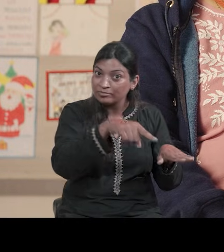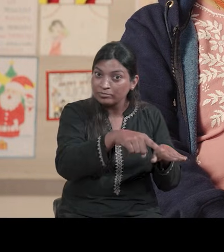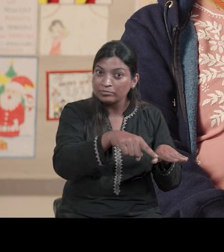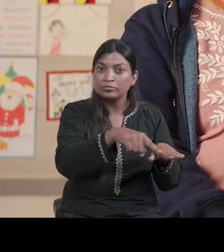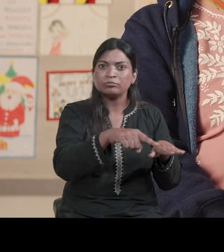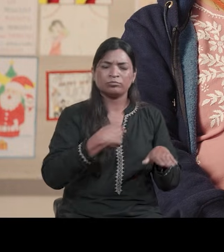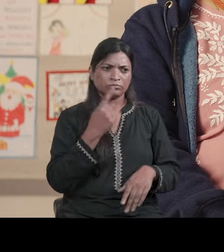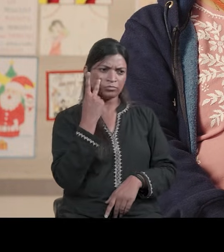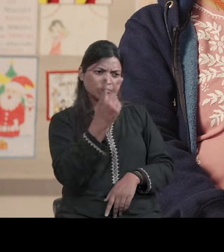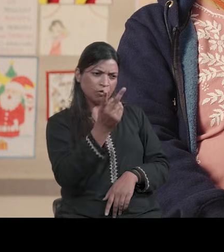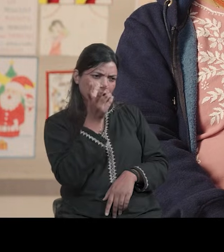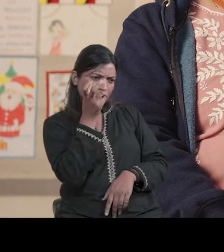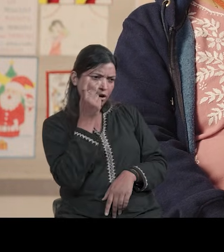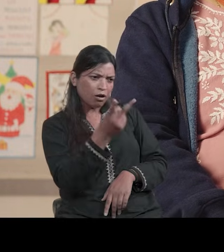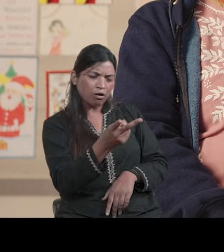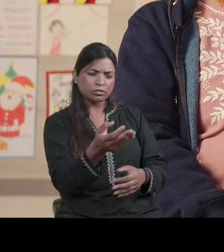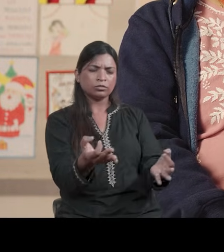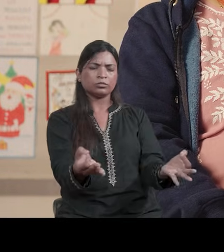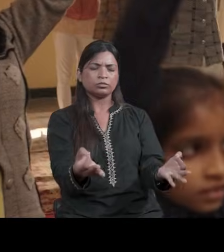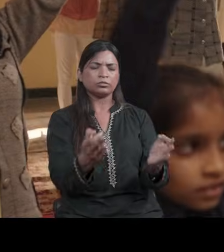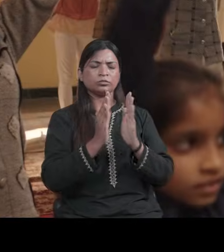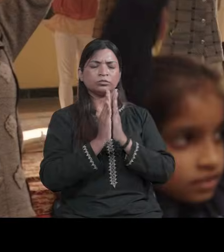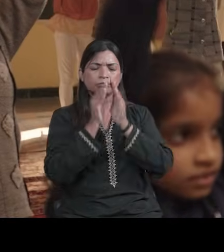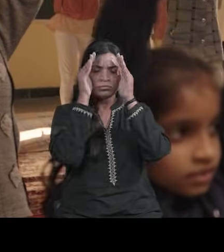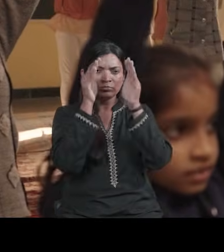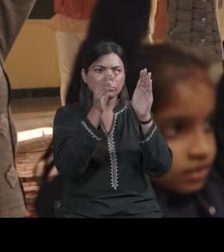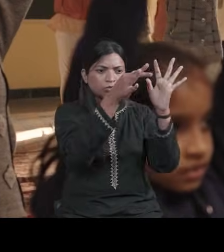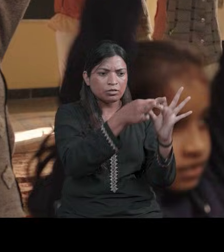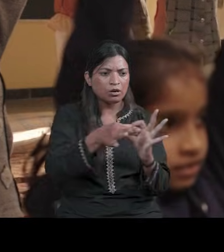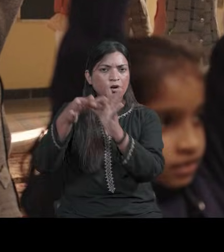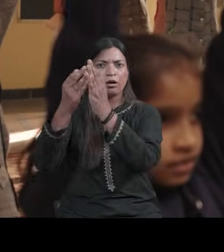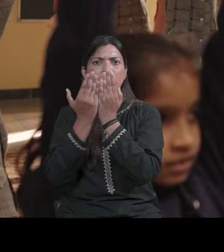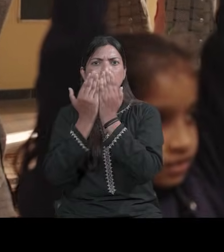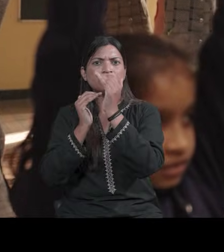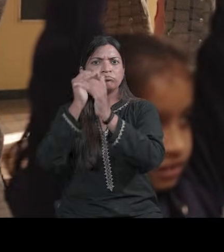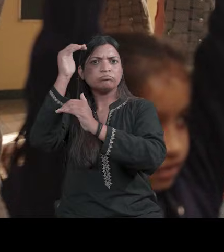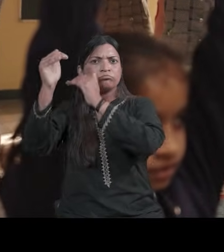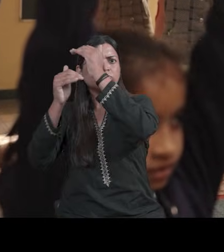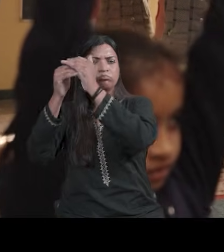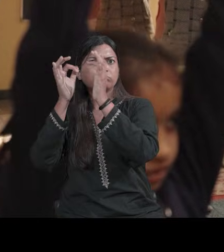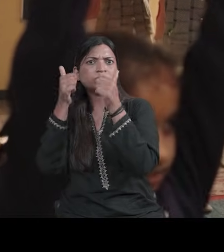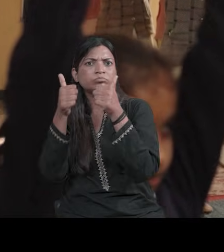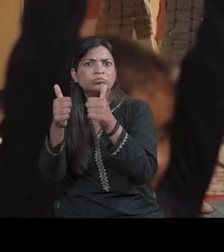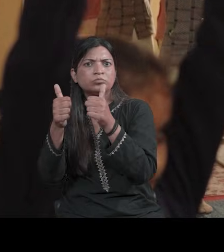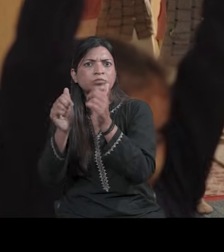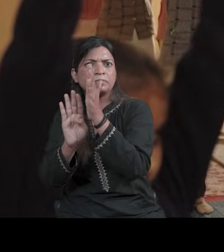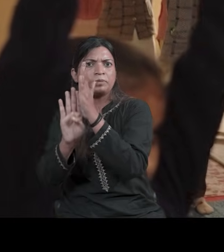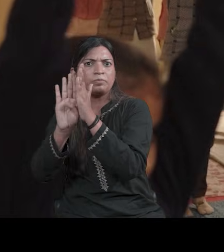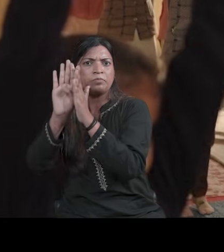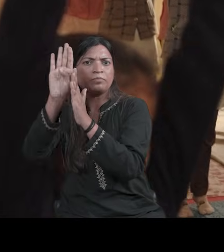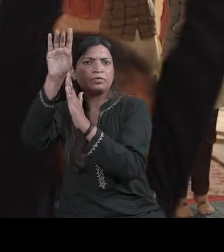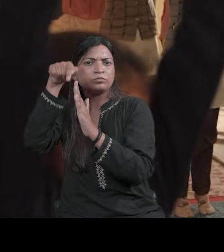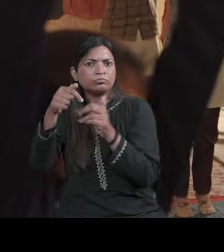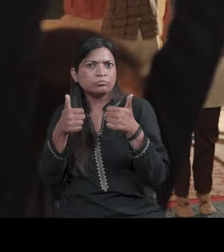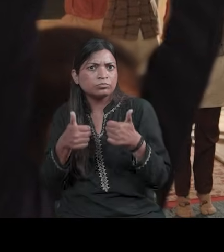लगातार इन बच्चों ने ध्यान वगैरह लगाए ना, तो इनका पढ़ाई में फोकस बहुत अच्छा हुआ और इनके रिजल्ट्स हमको अच्छे मिले। उसका बाद एक रूटीन होता